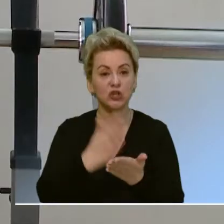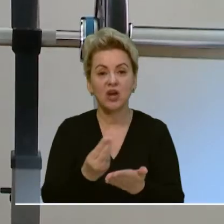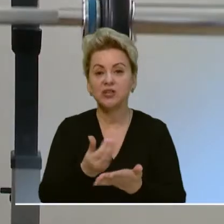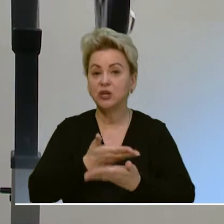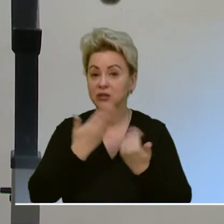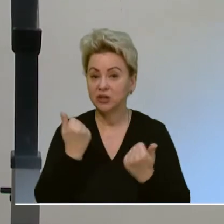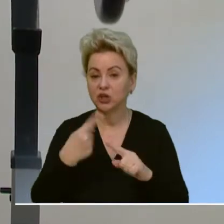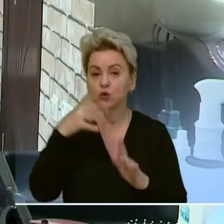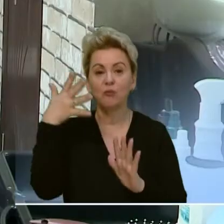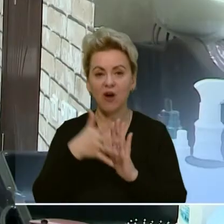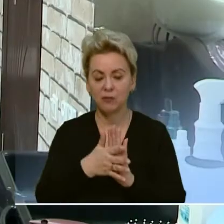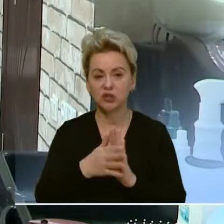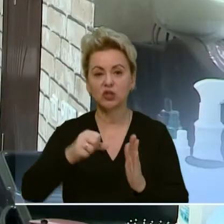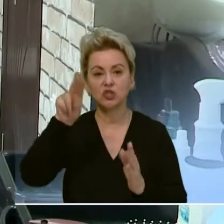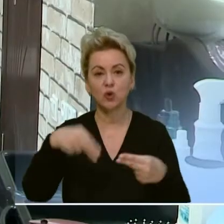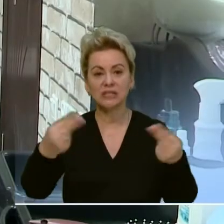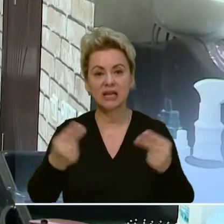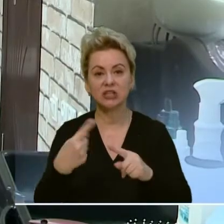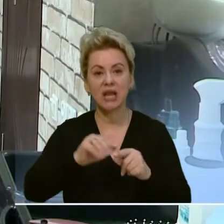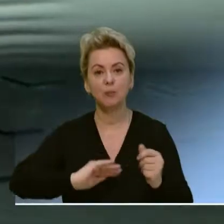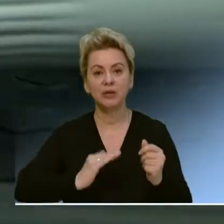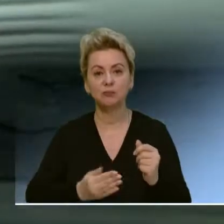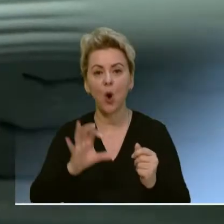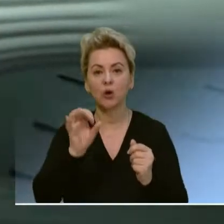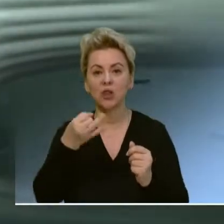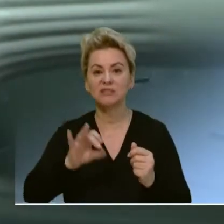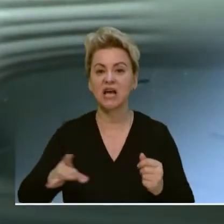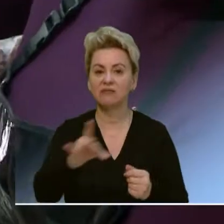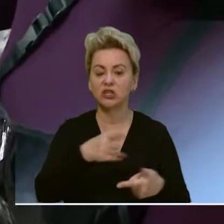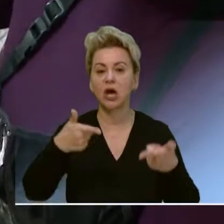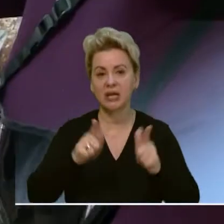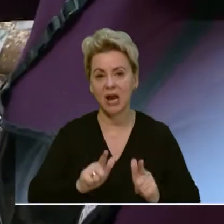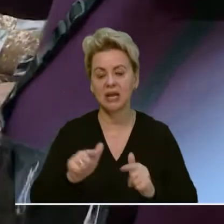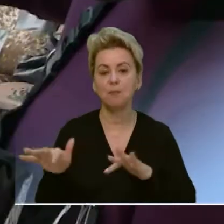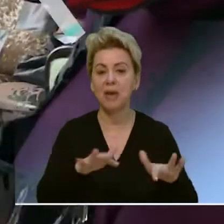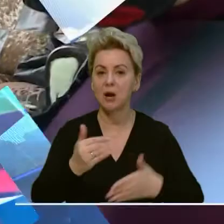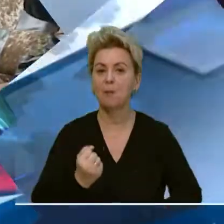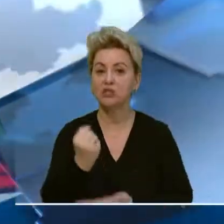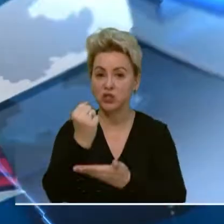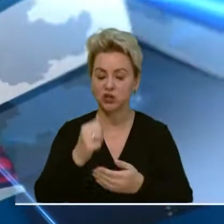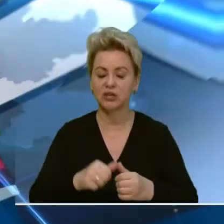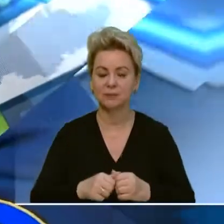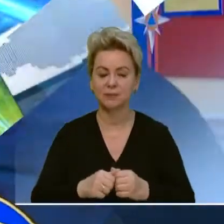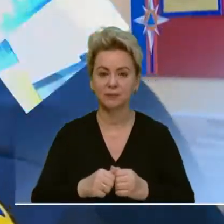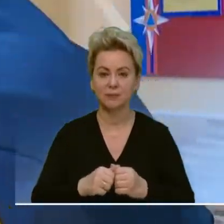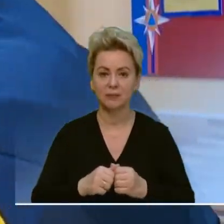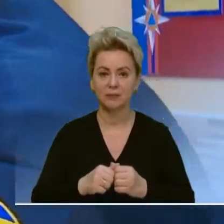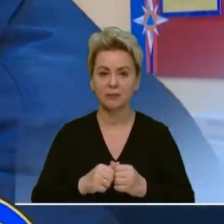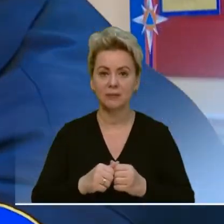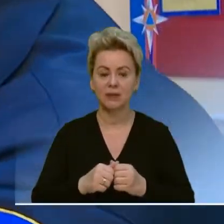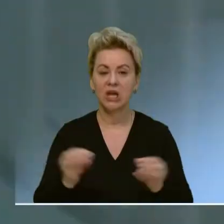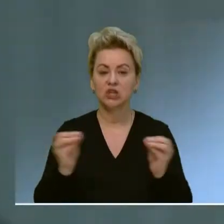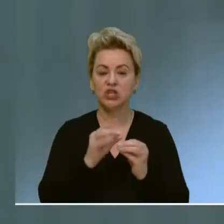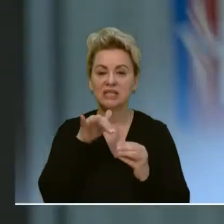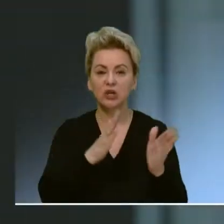финансовых возможностей ее воплотить. Соцконтракты для предпринимателей Орловского района – реальная мера поддержки. 10